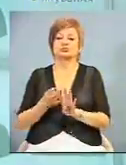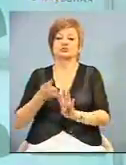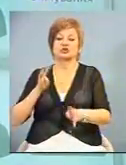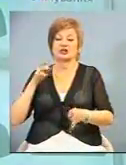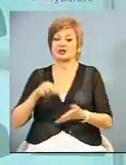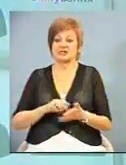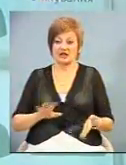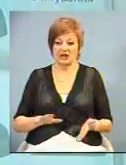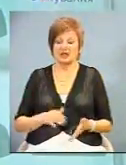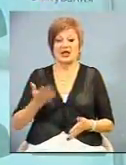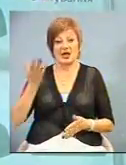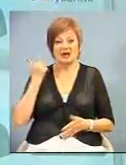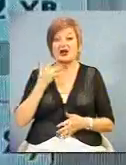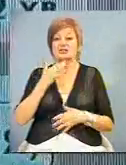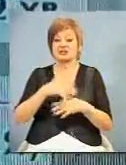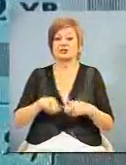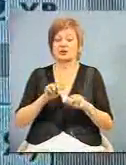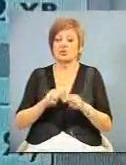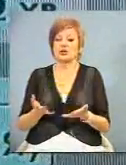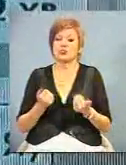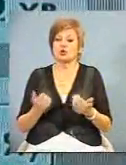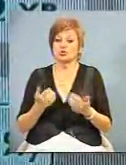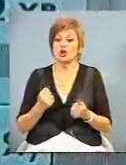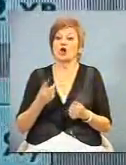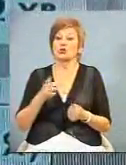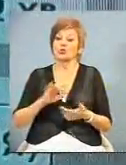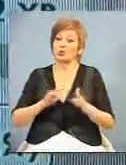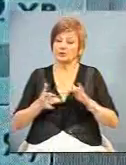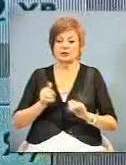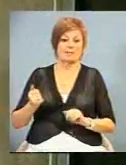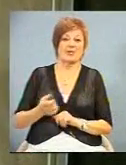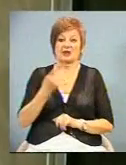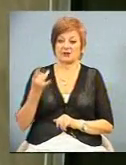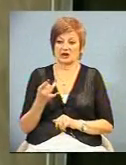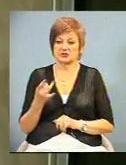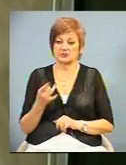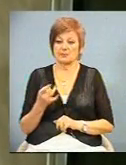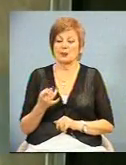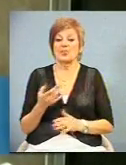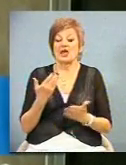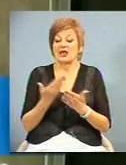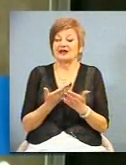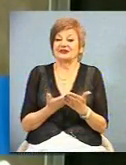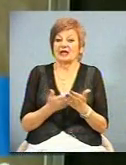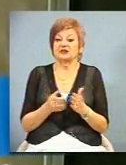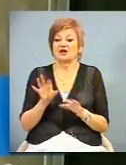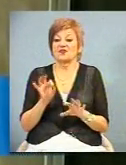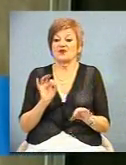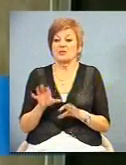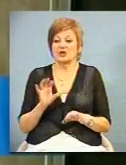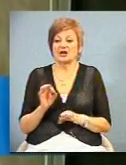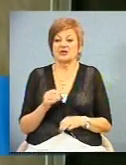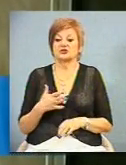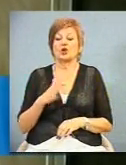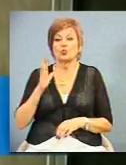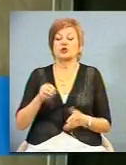Закордонний документ отримувала неодноразово, але дистанційно скористалась вперше. Дані я водила, вибирала район, в якому ми